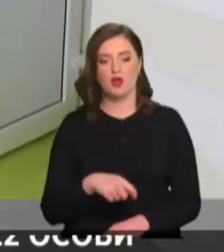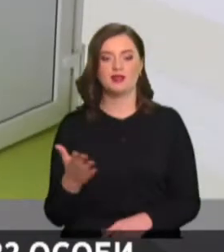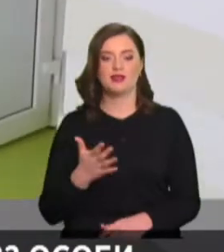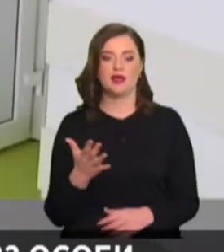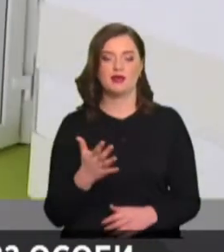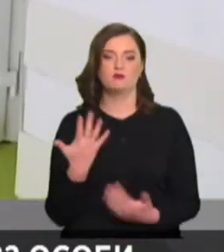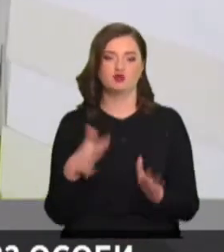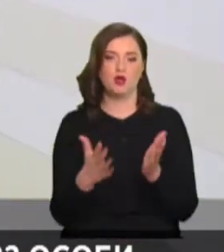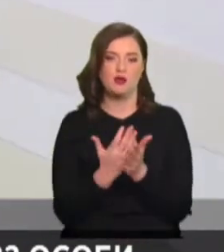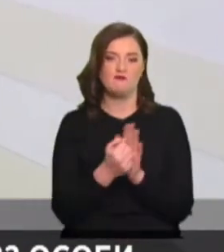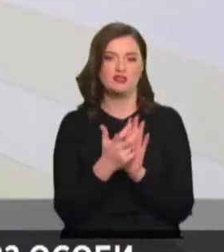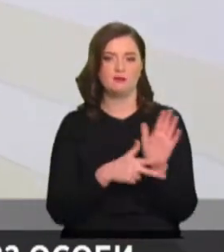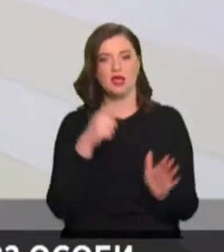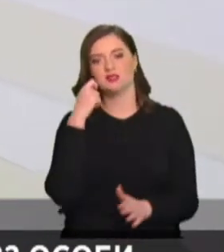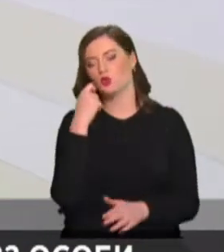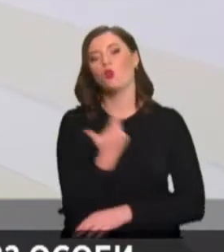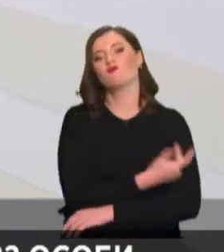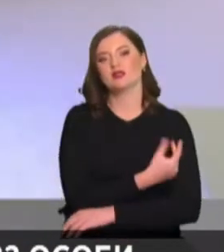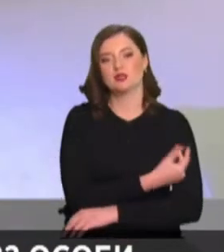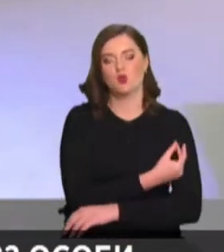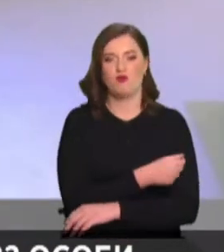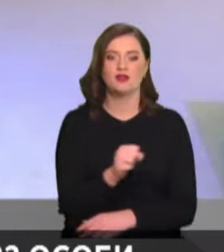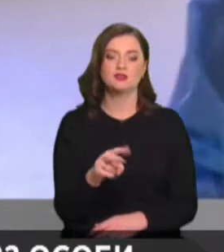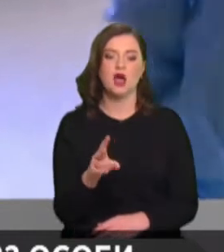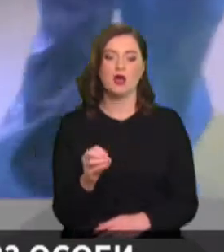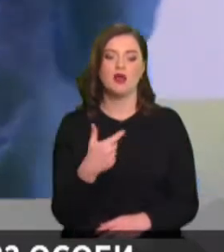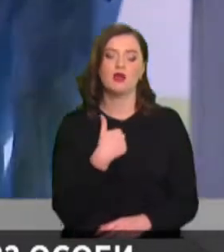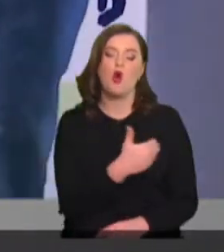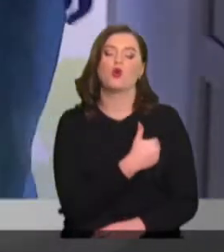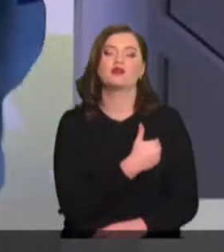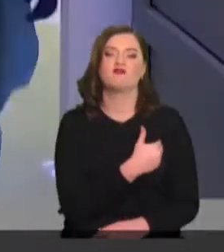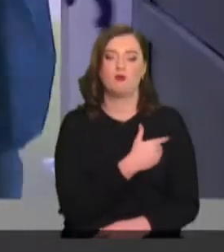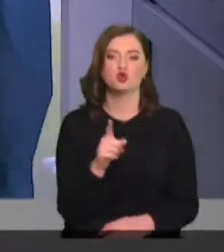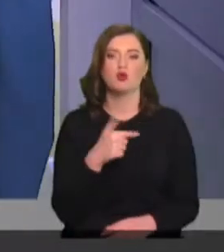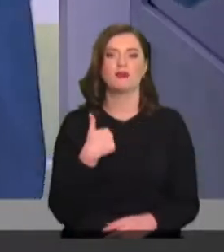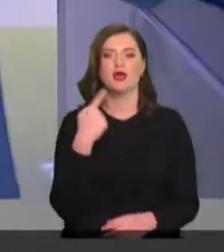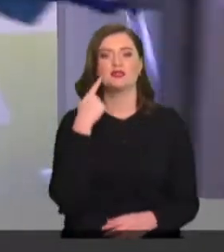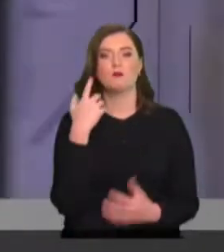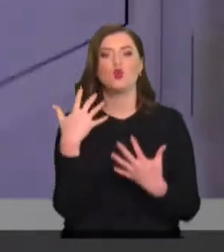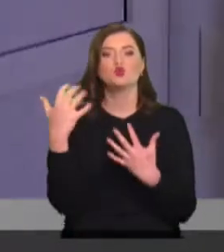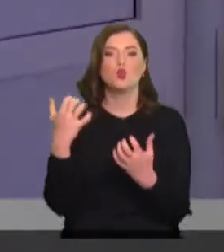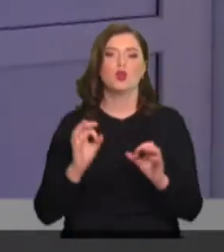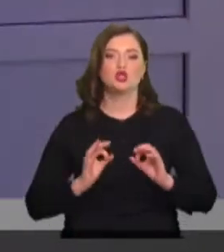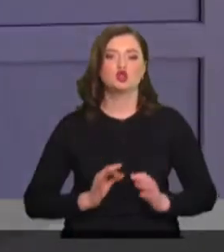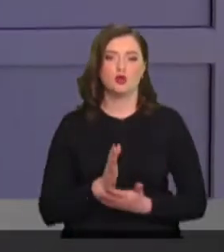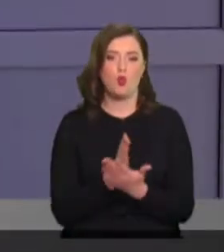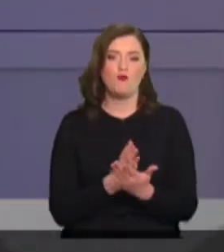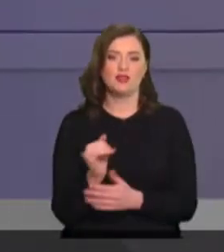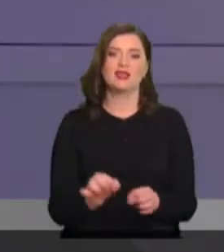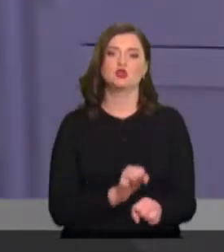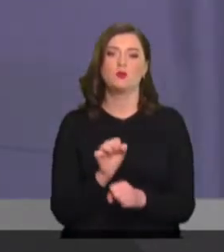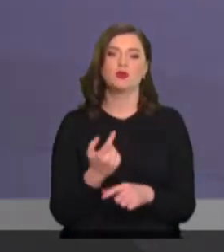досягнули 18-річного віку, вакцинуватися. Але я би хотів, щоб нас почули чиновники і зупинили